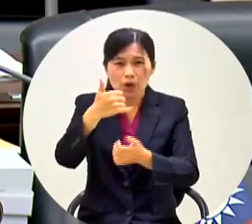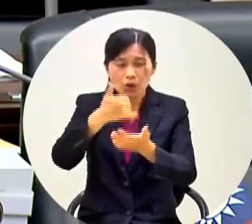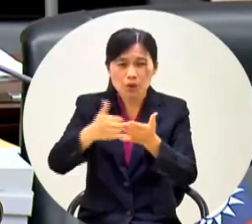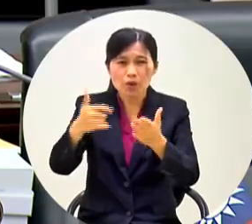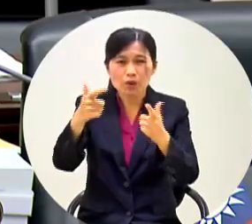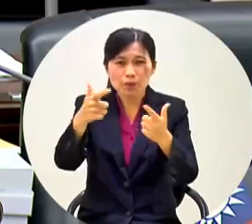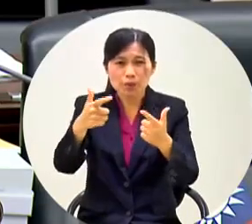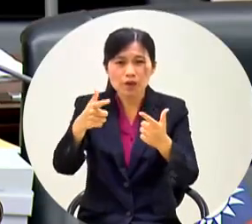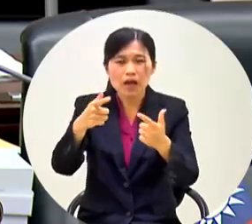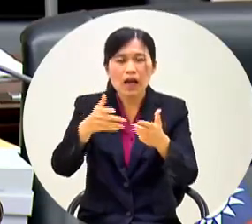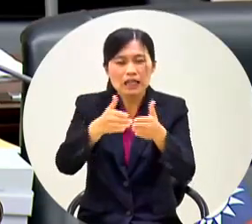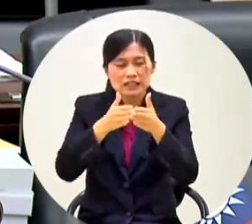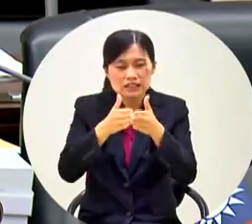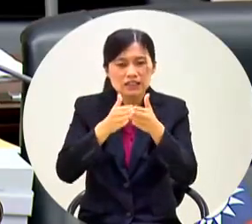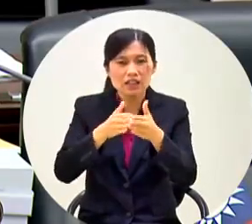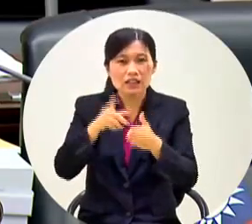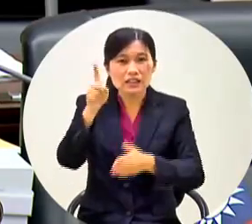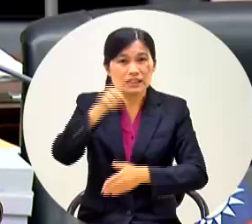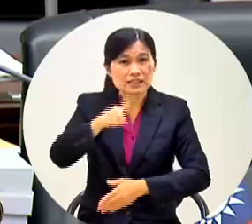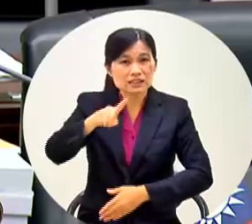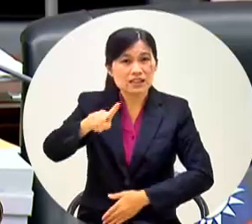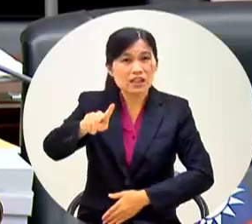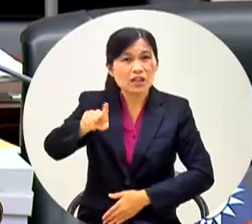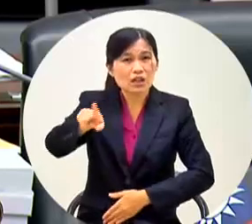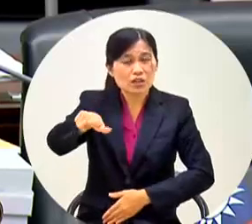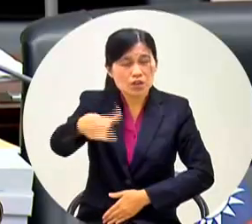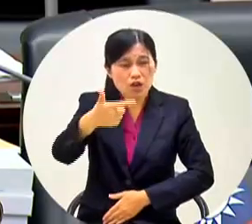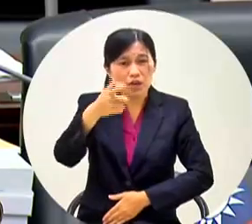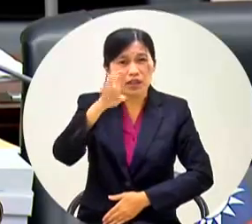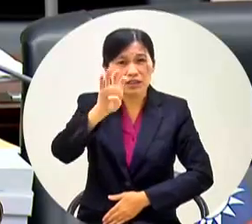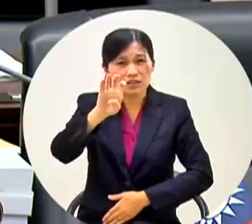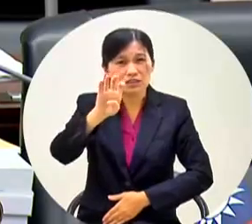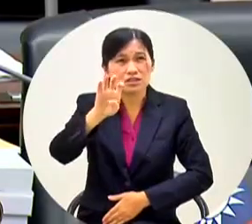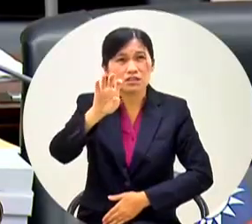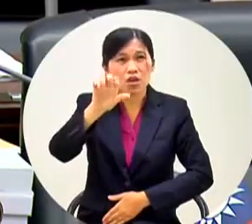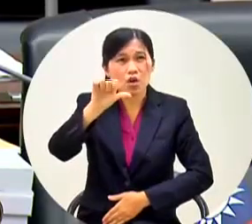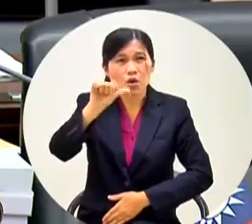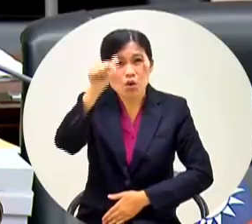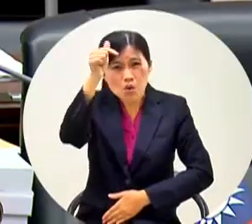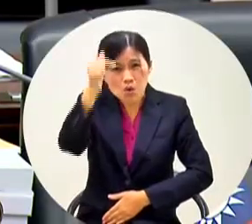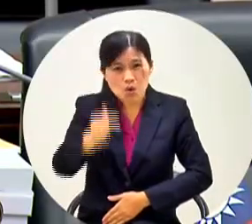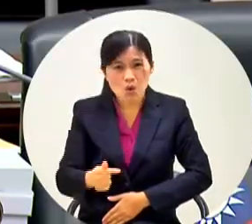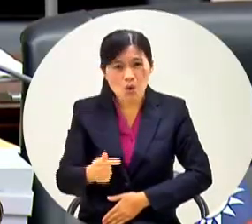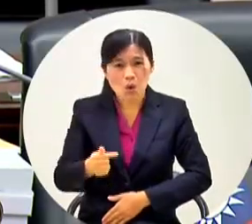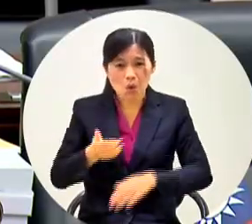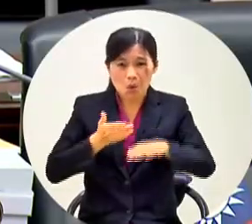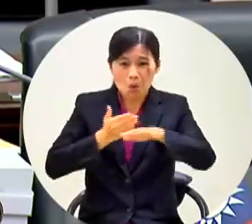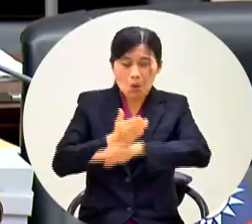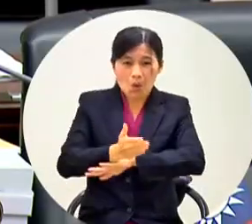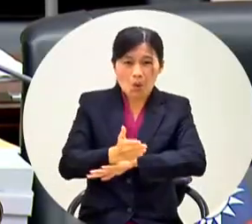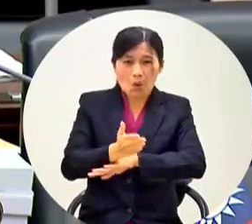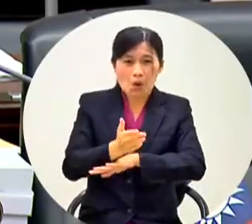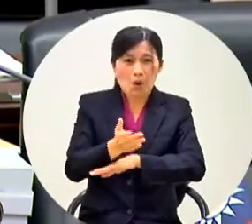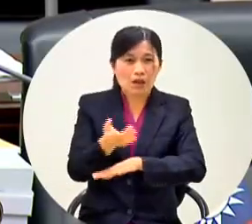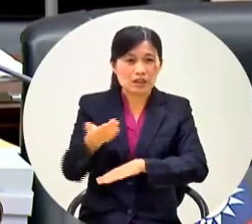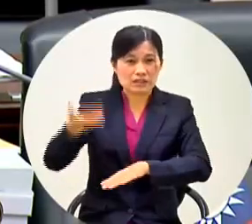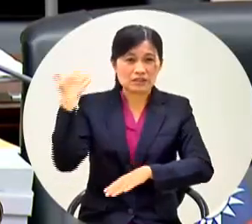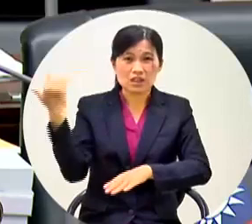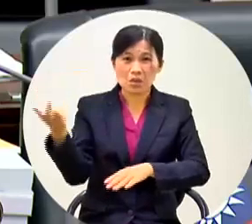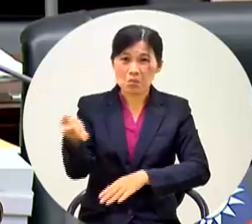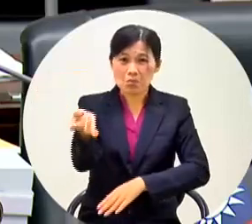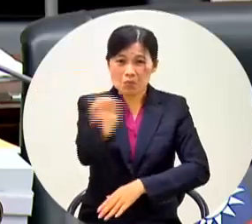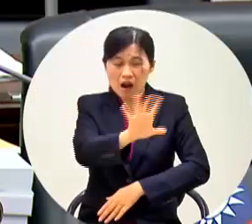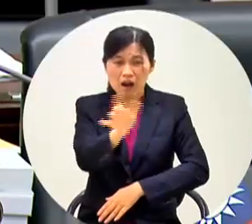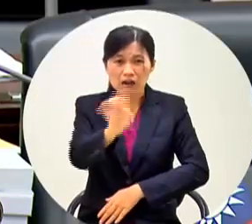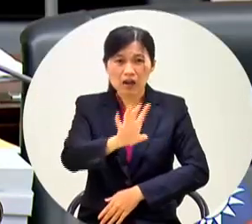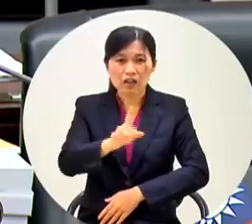1465亿创历史纪录的预算，也是我们韩市长第一个首度属于他自己